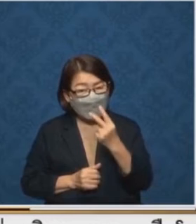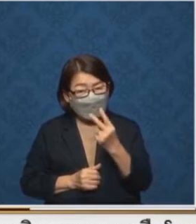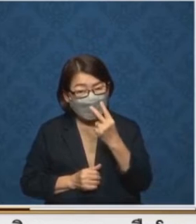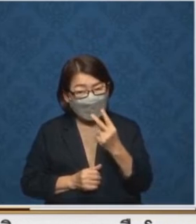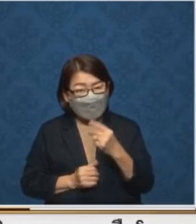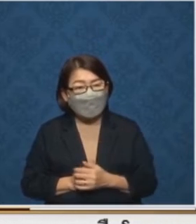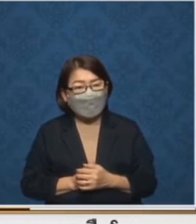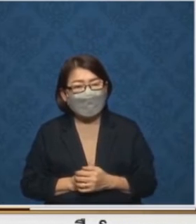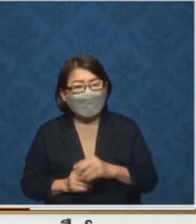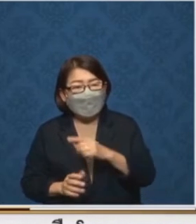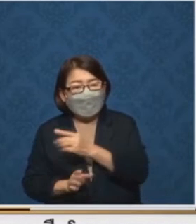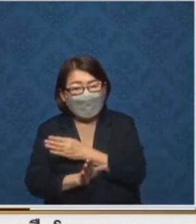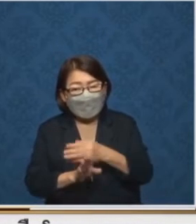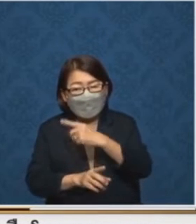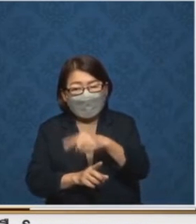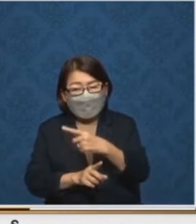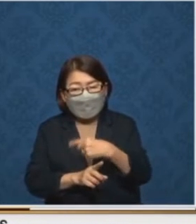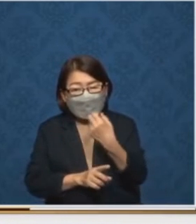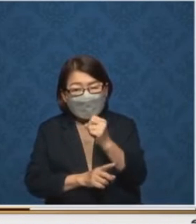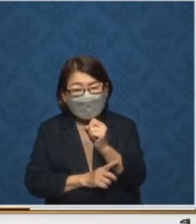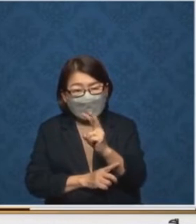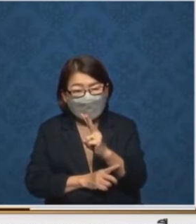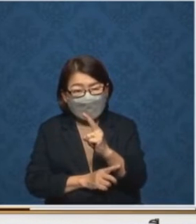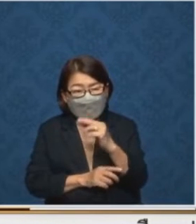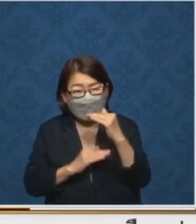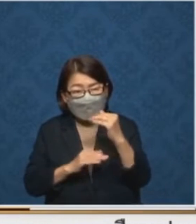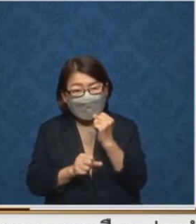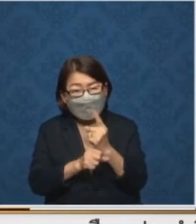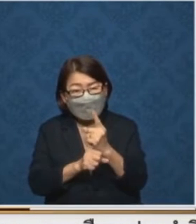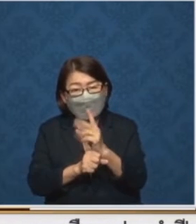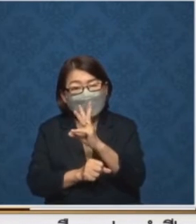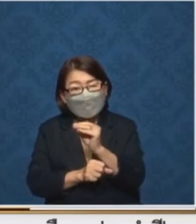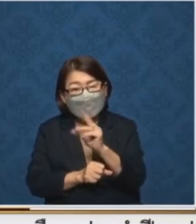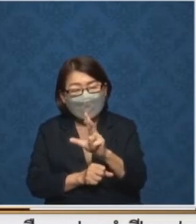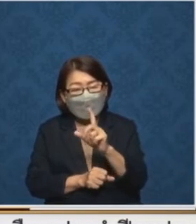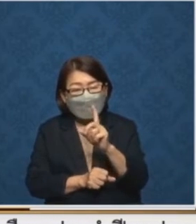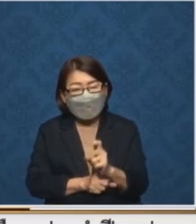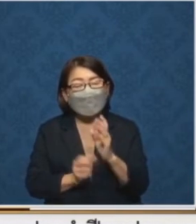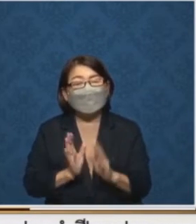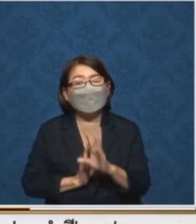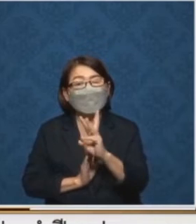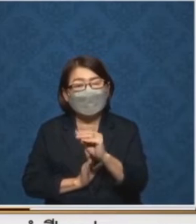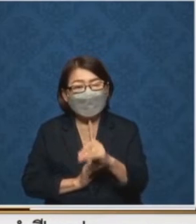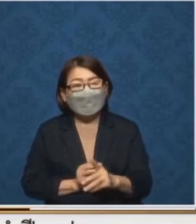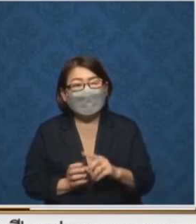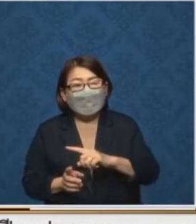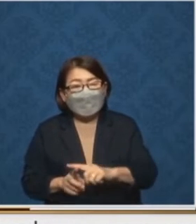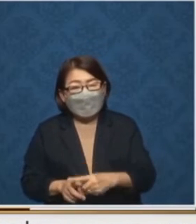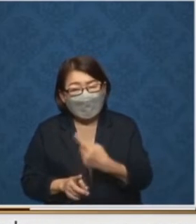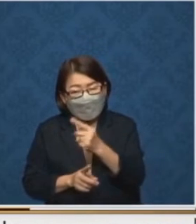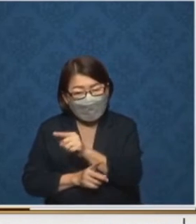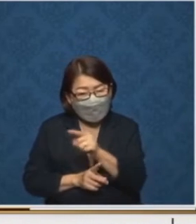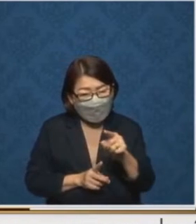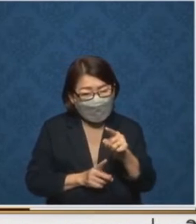แต่ปากฏวามกราคมถึงสิงหาคม 64 ผู้ติดเชือจาก 6,000 ว่คนกลายเป็น 1,